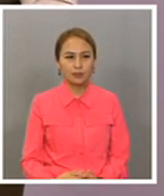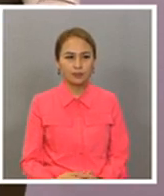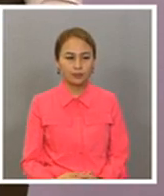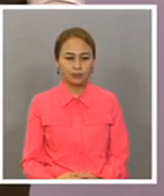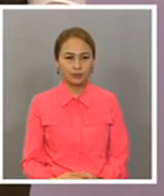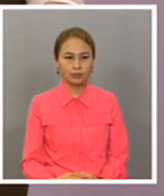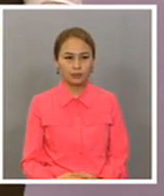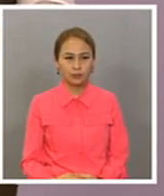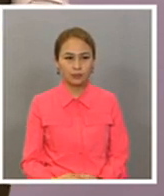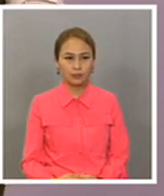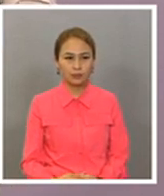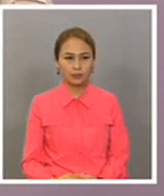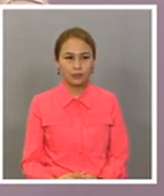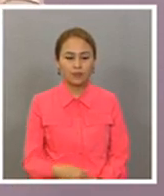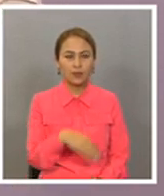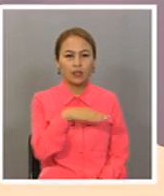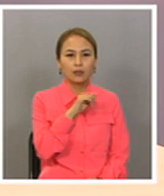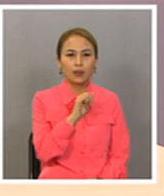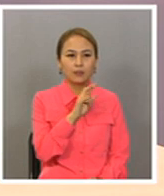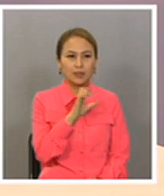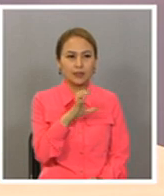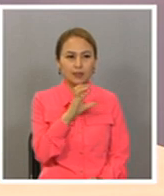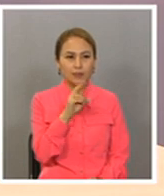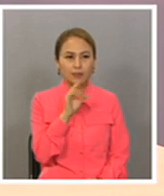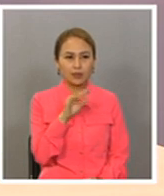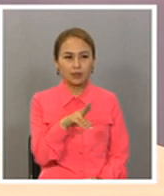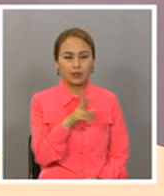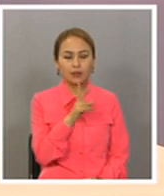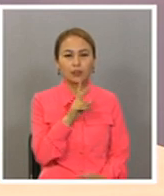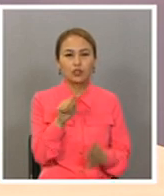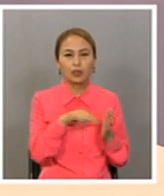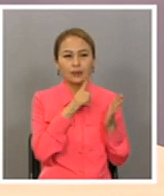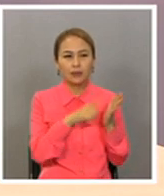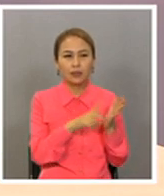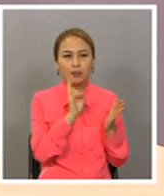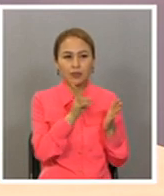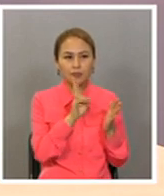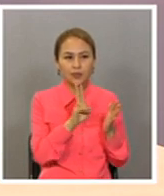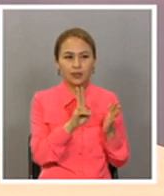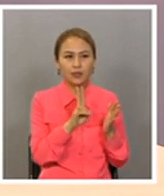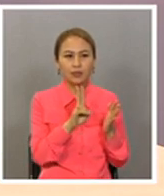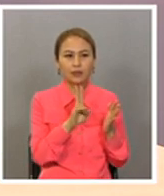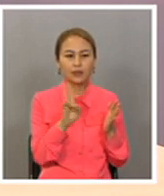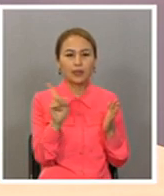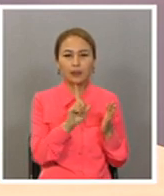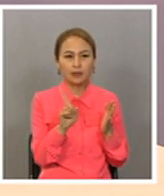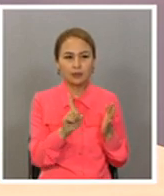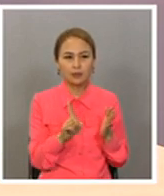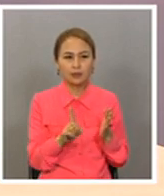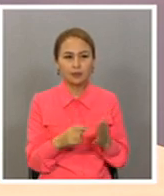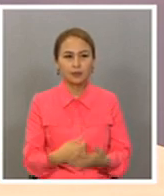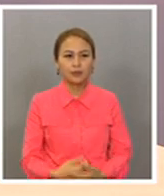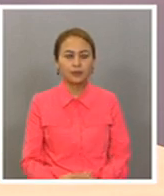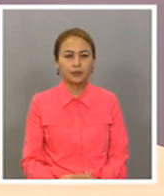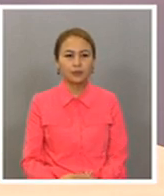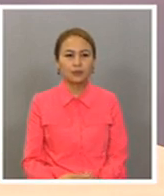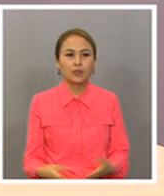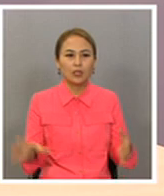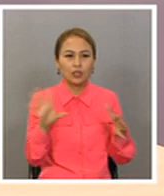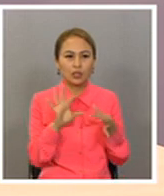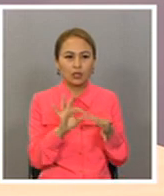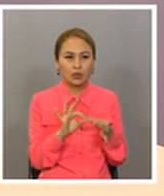қа-ке. Табыс септік. Сұрақтары кімді, нені?